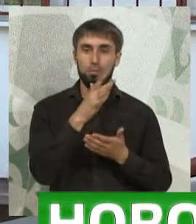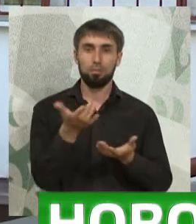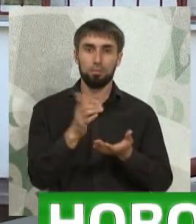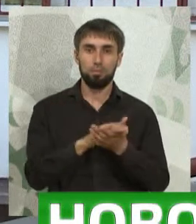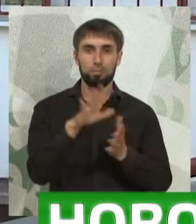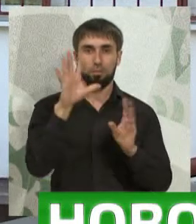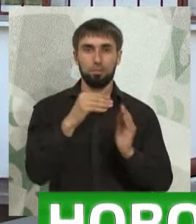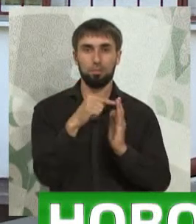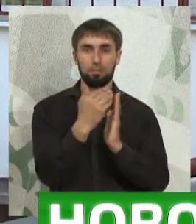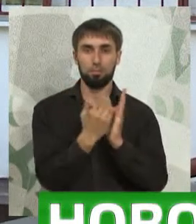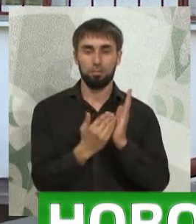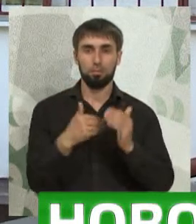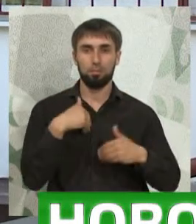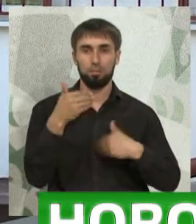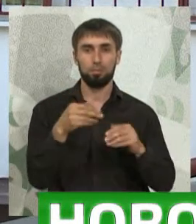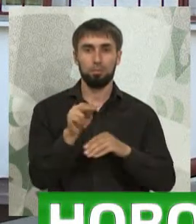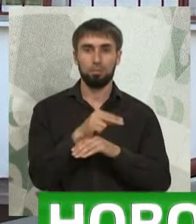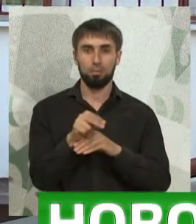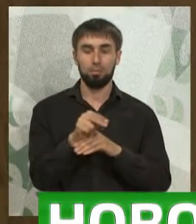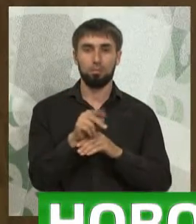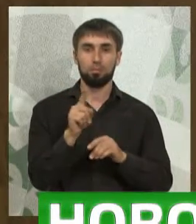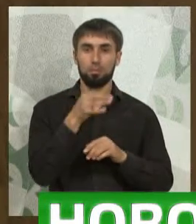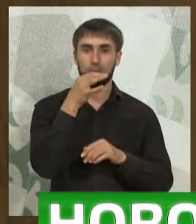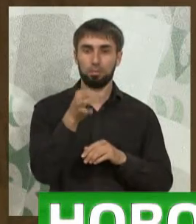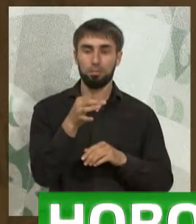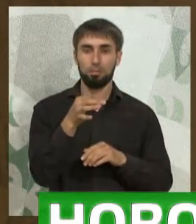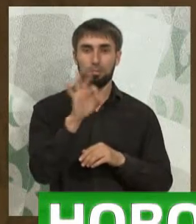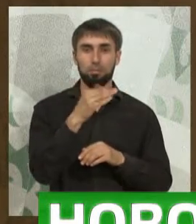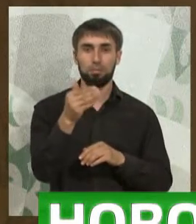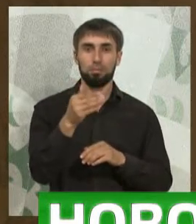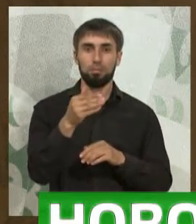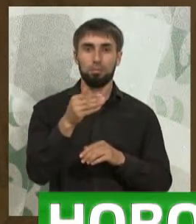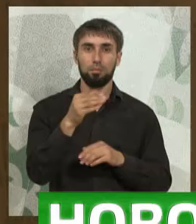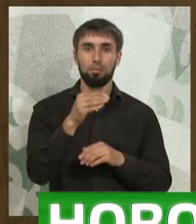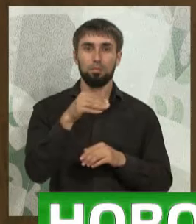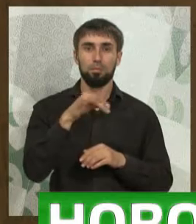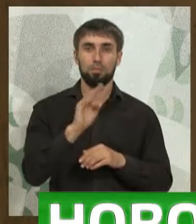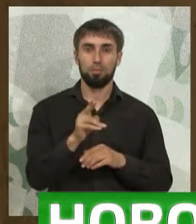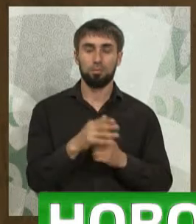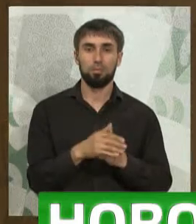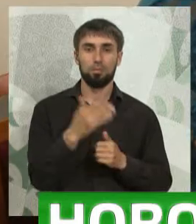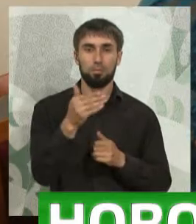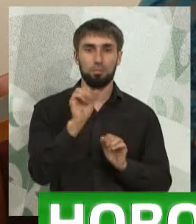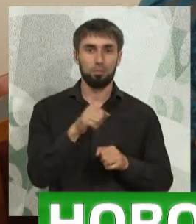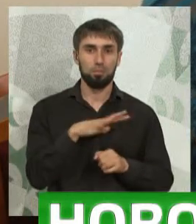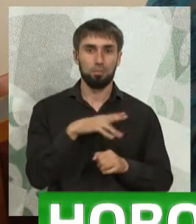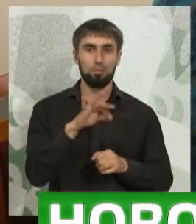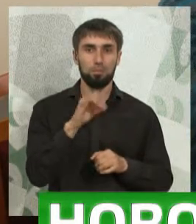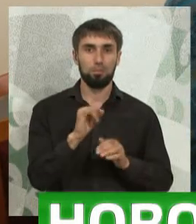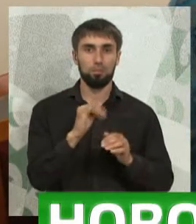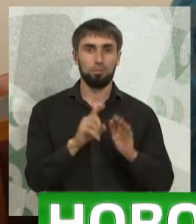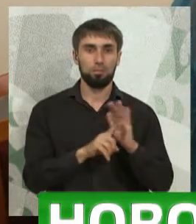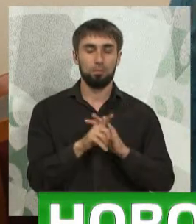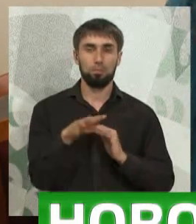полным списком предлагаемых поправок. Чего не скажешь о работниках избирательных комиссий. Для них горячая пора уже, можно сказать, началась.